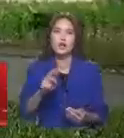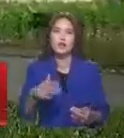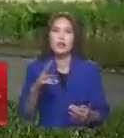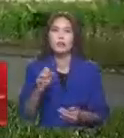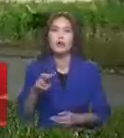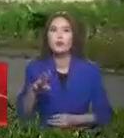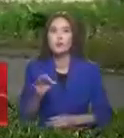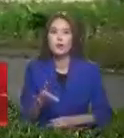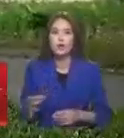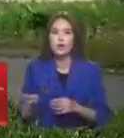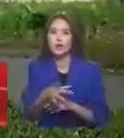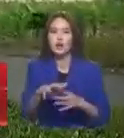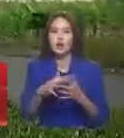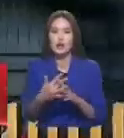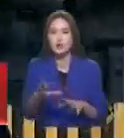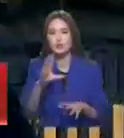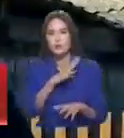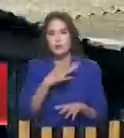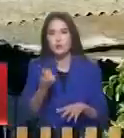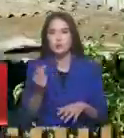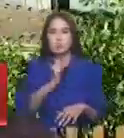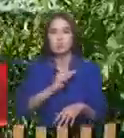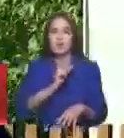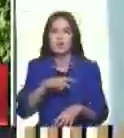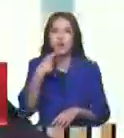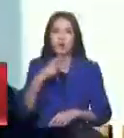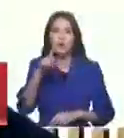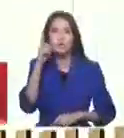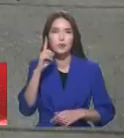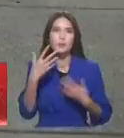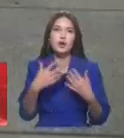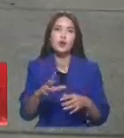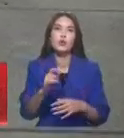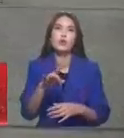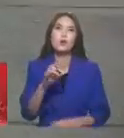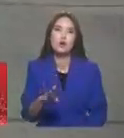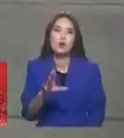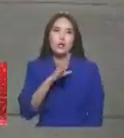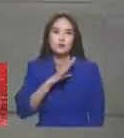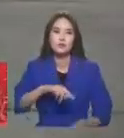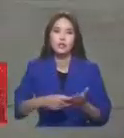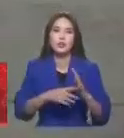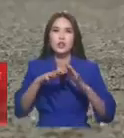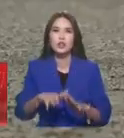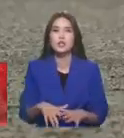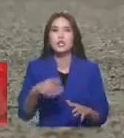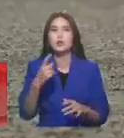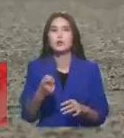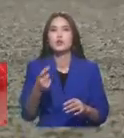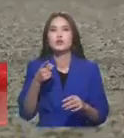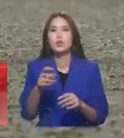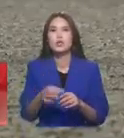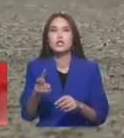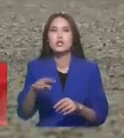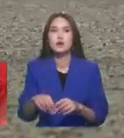районе. Беловским сельским округом вот уже полтора года руководит молодой аким Адильхан Разиев. Населенный пункт находится всего в полусотни километров от